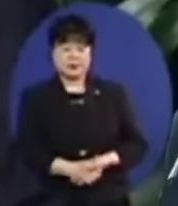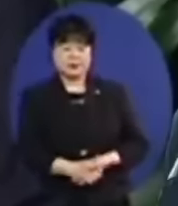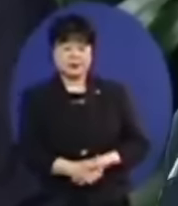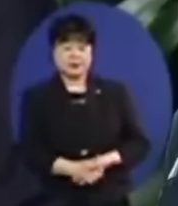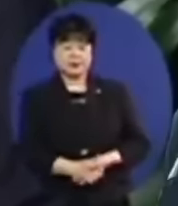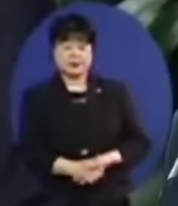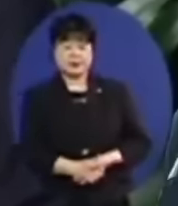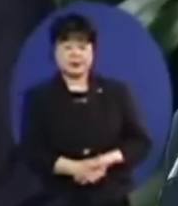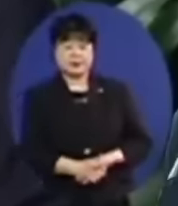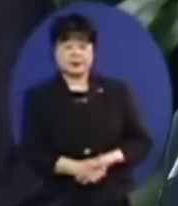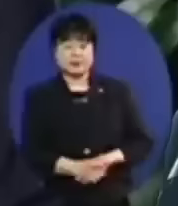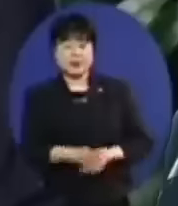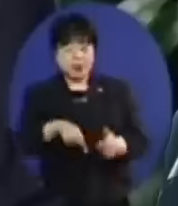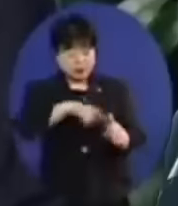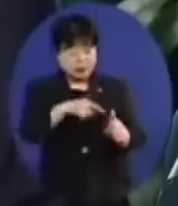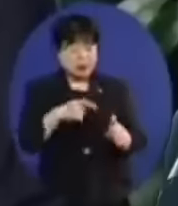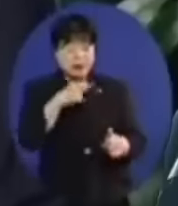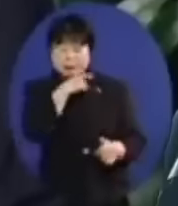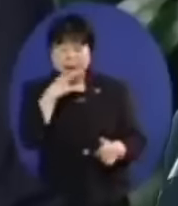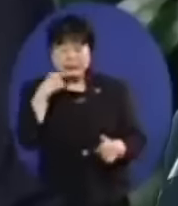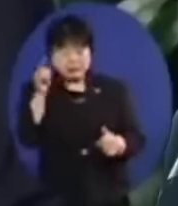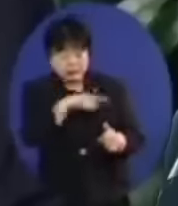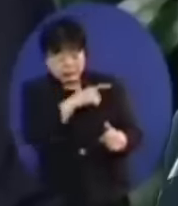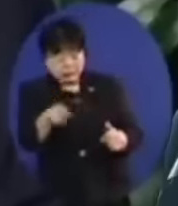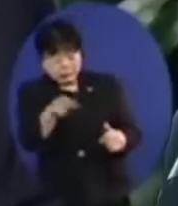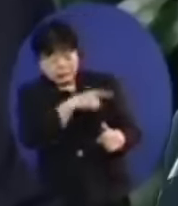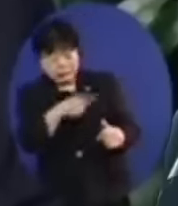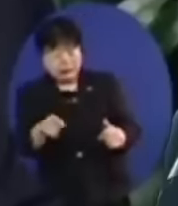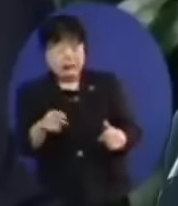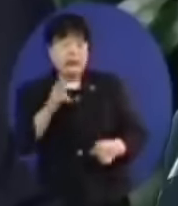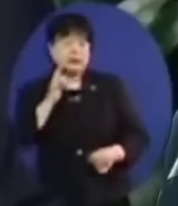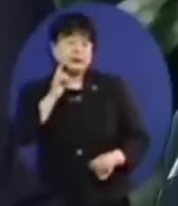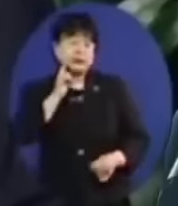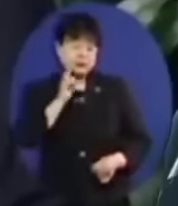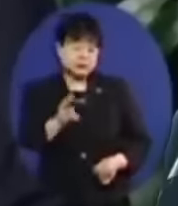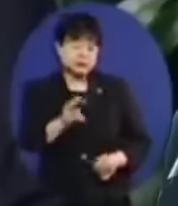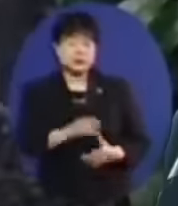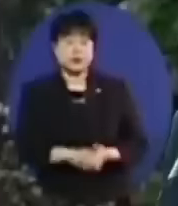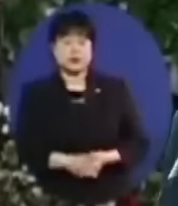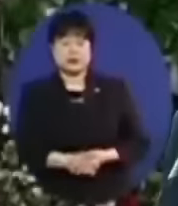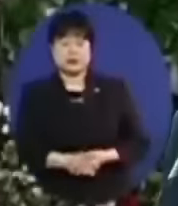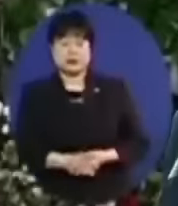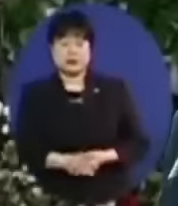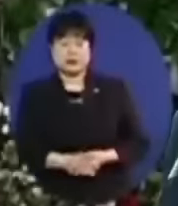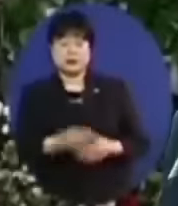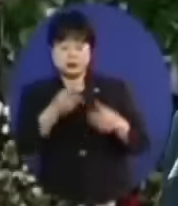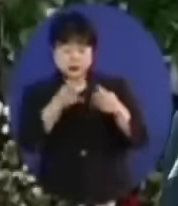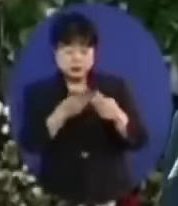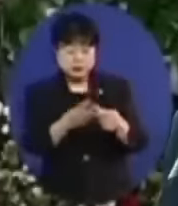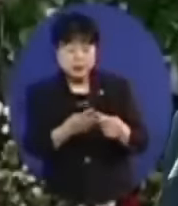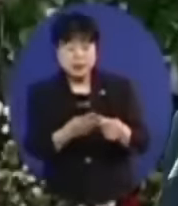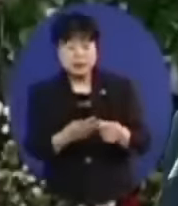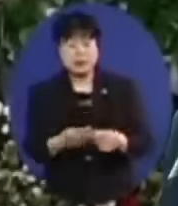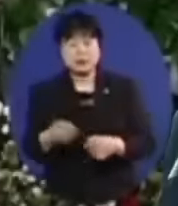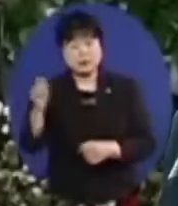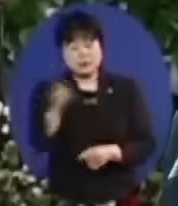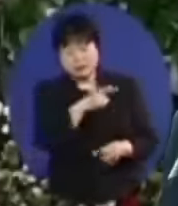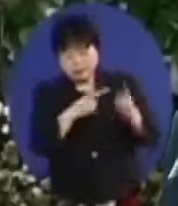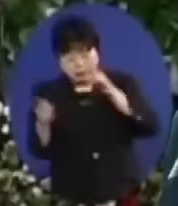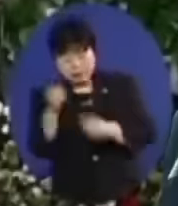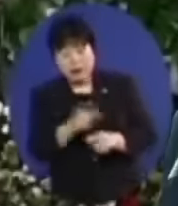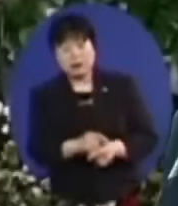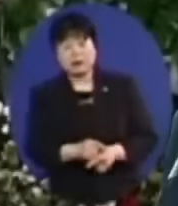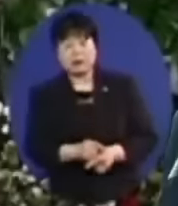그러니 등허리에 승한 흔적이 없습니다. 세 번 태장으로 맞고 한 번 돌로 맞아 죽은